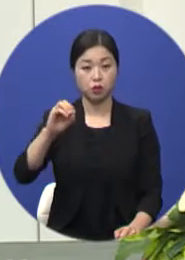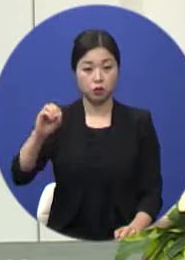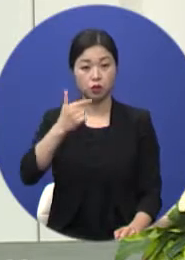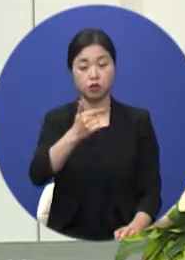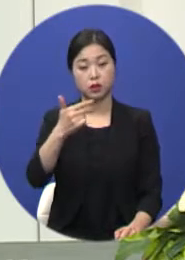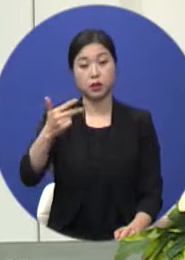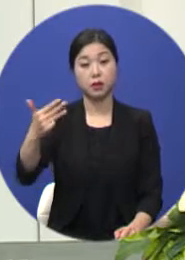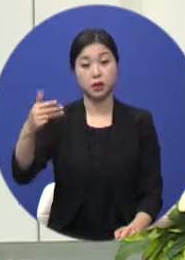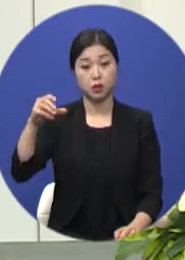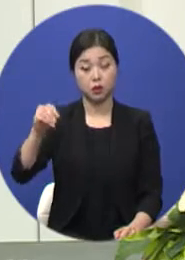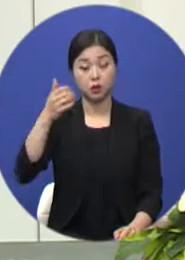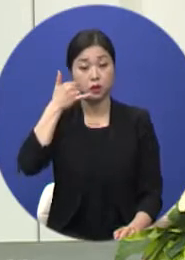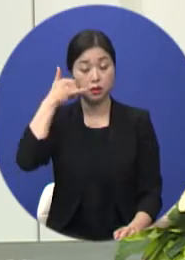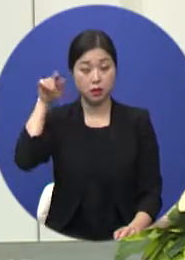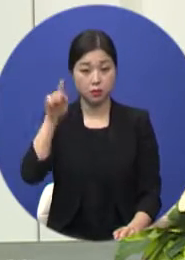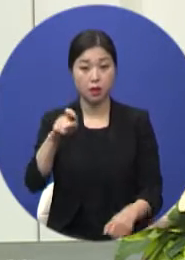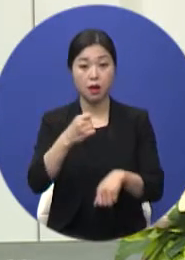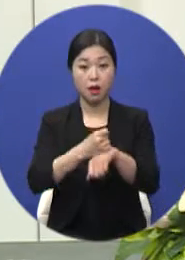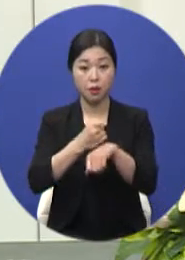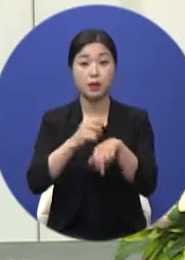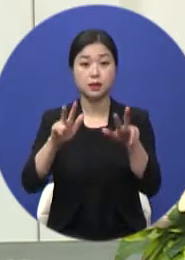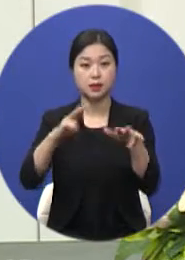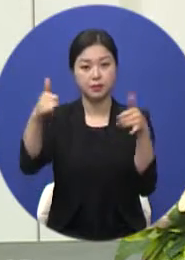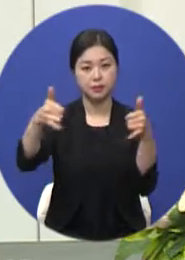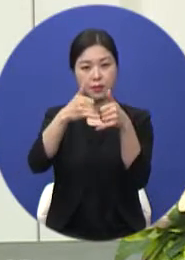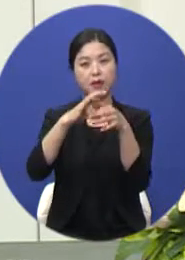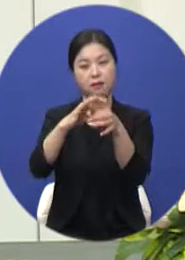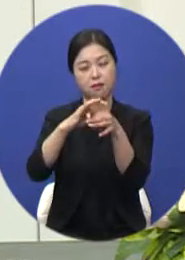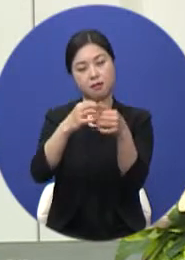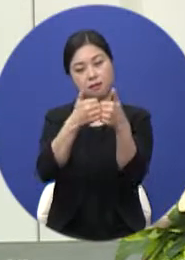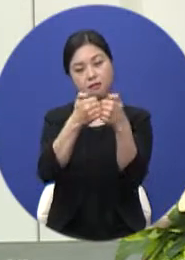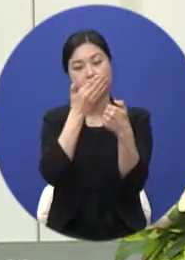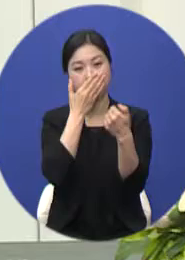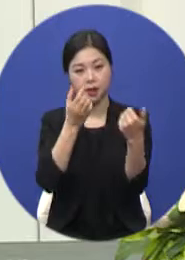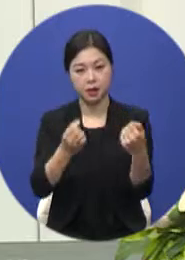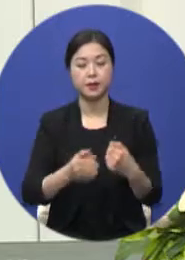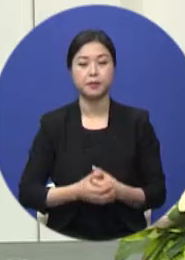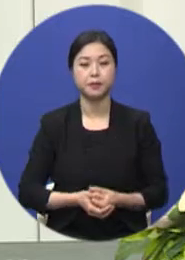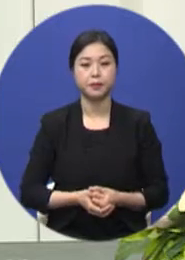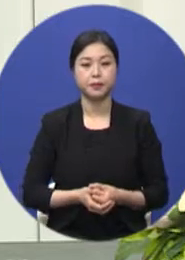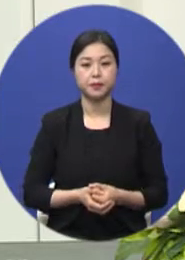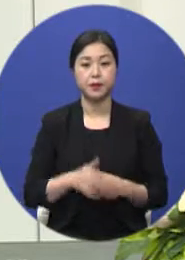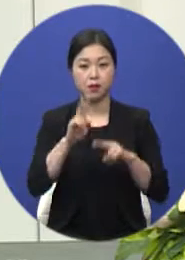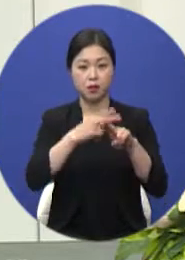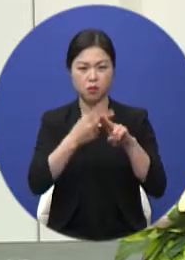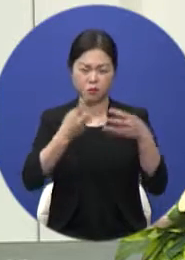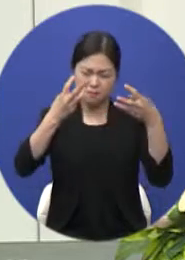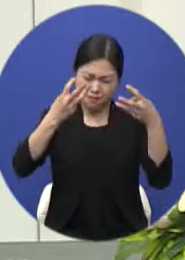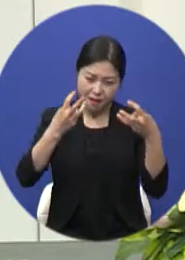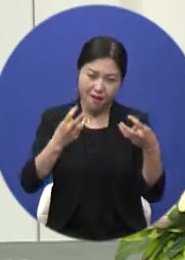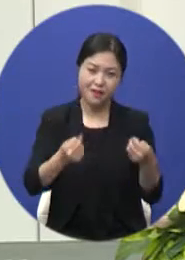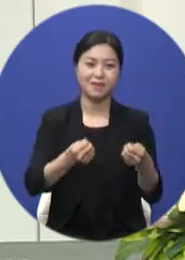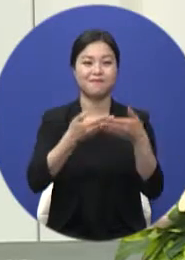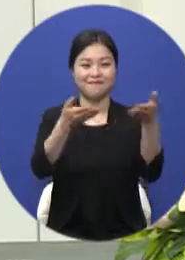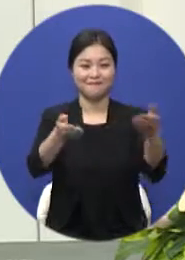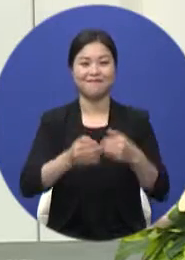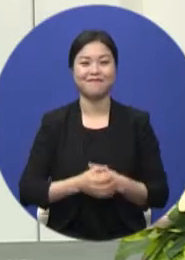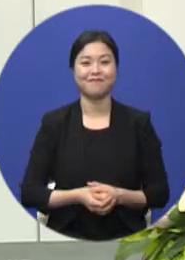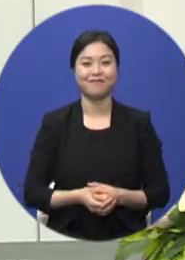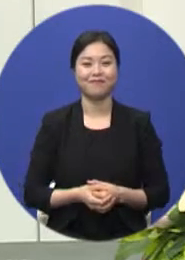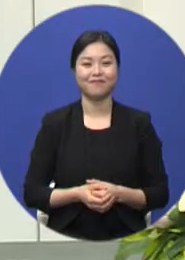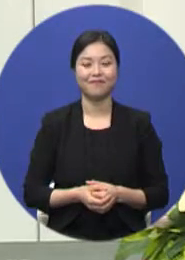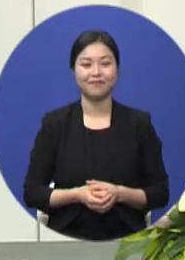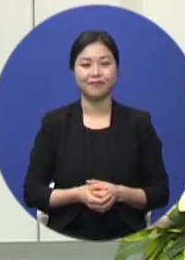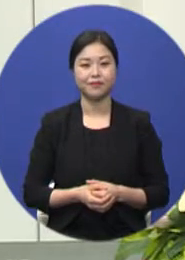060-600-6780 누르시면 바로 스튜디오로 연결해서 전화 상담, 그 생방송으로 상담을 해드리고 선물도 막 그냥 드리고요.